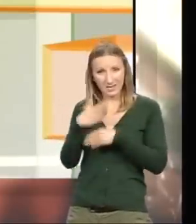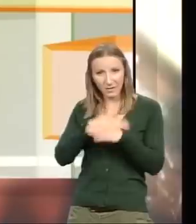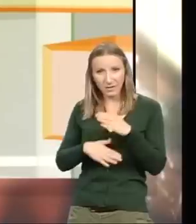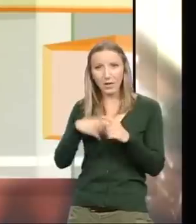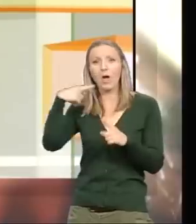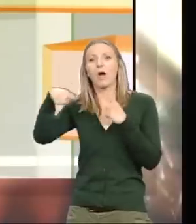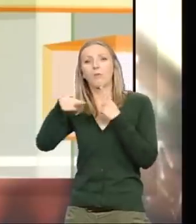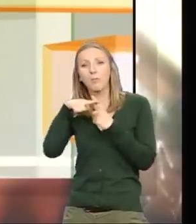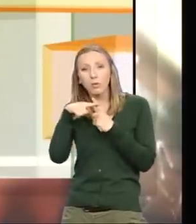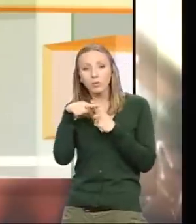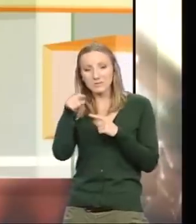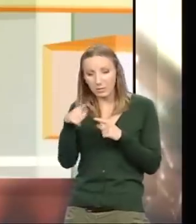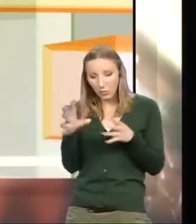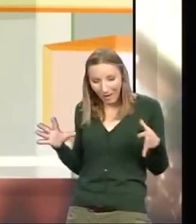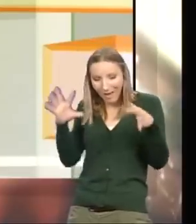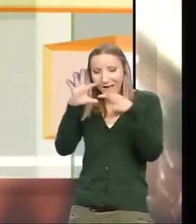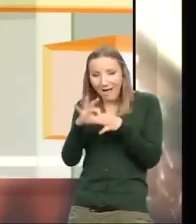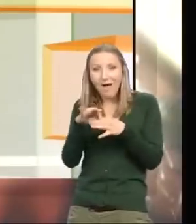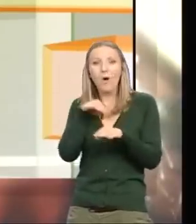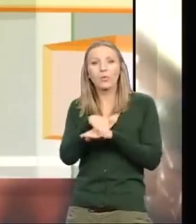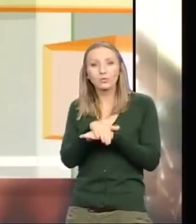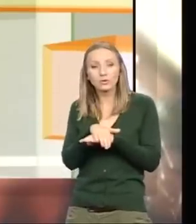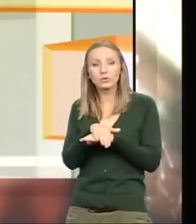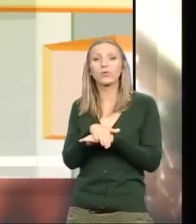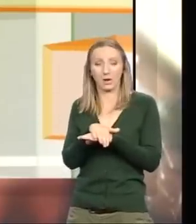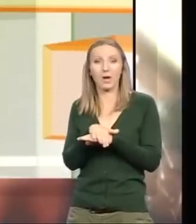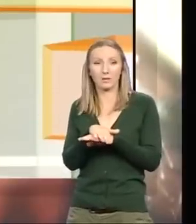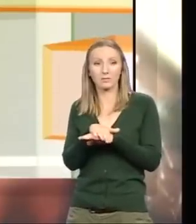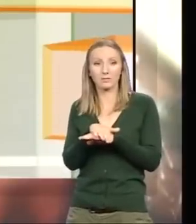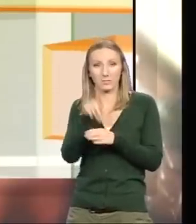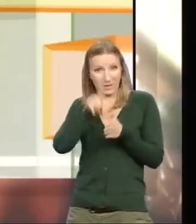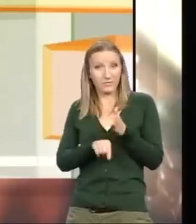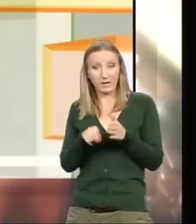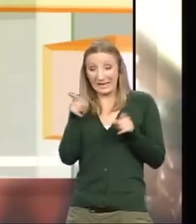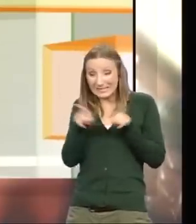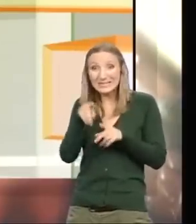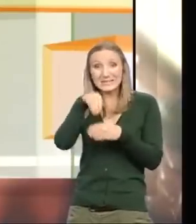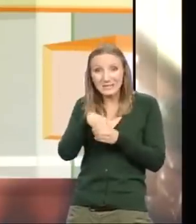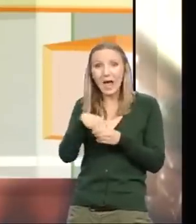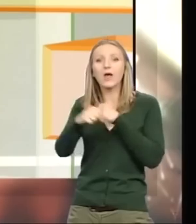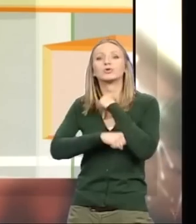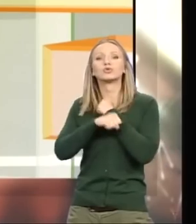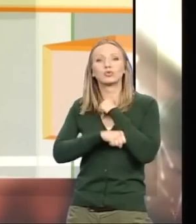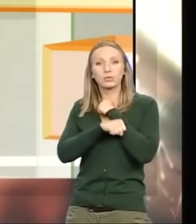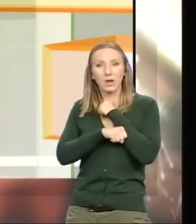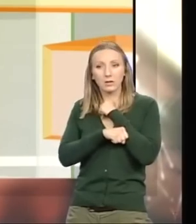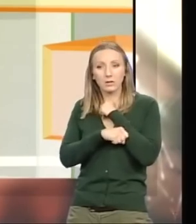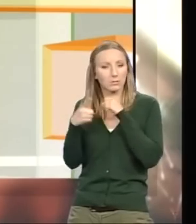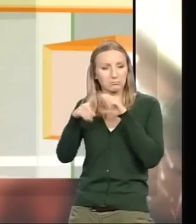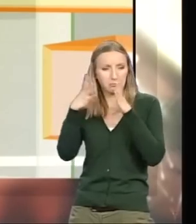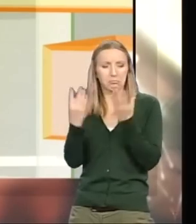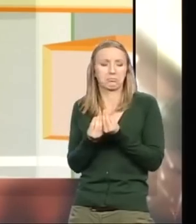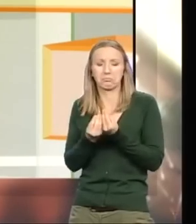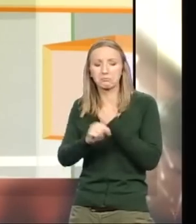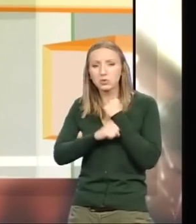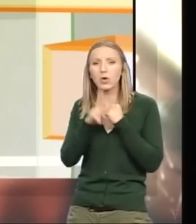kombinuje i negdje se tu kompenzuje usluga što je racionalno. U tom istavu stanu recimo žive studenti i opšte populacije